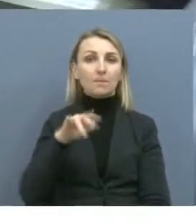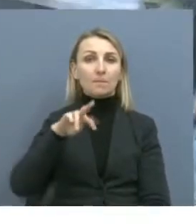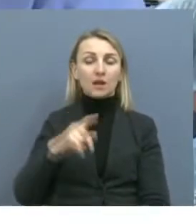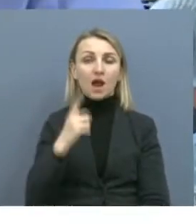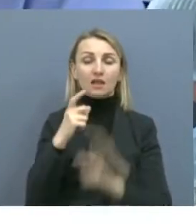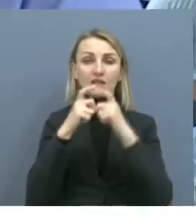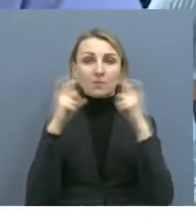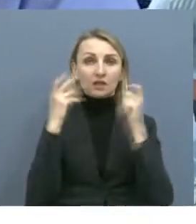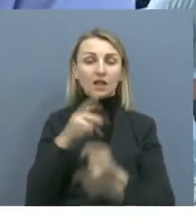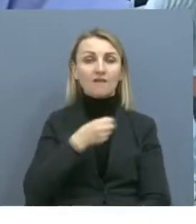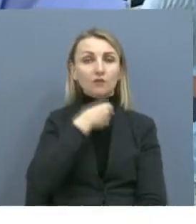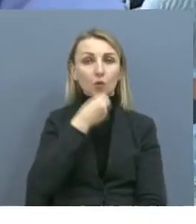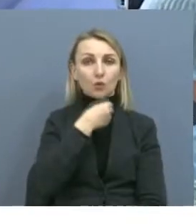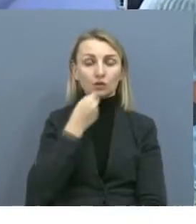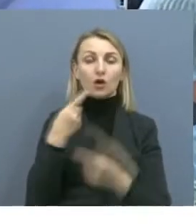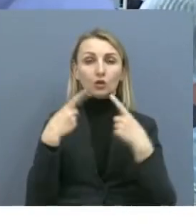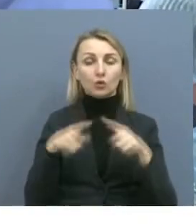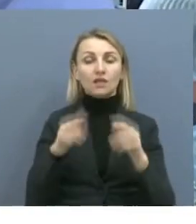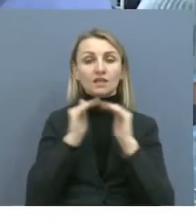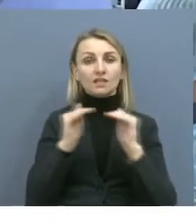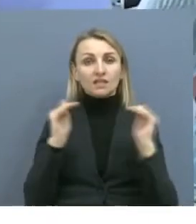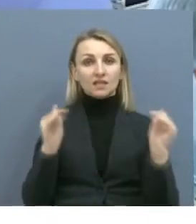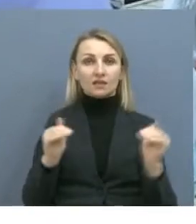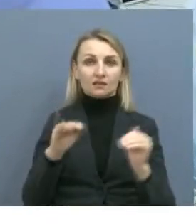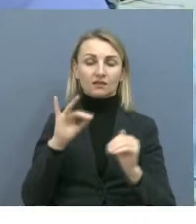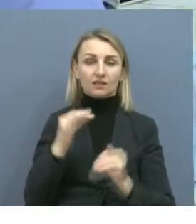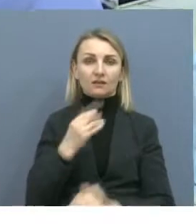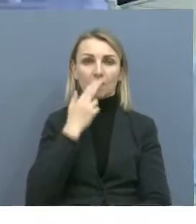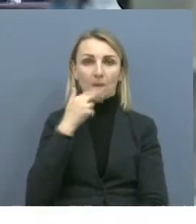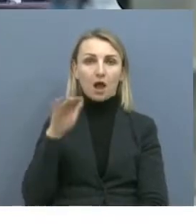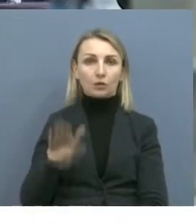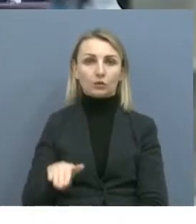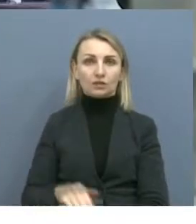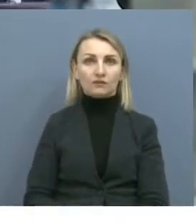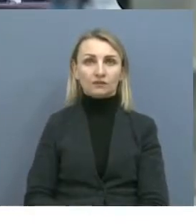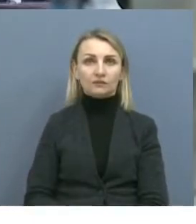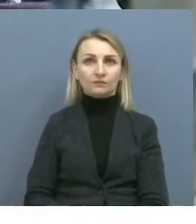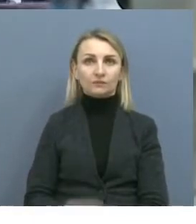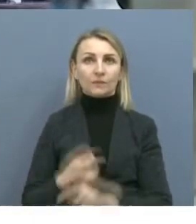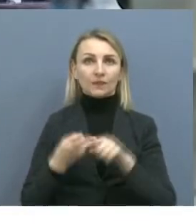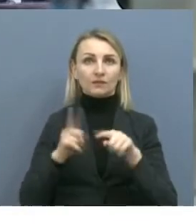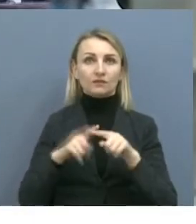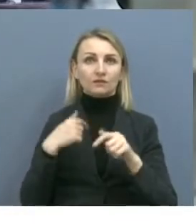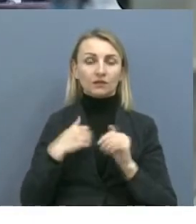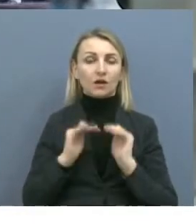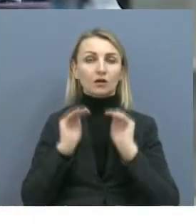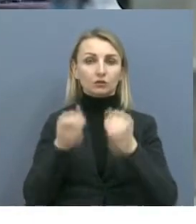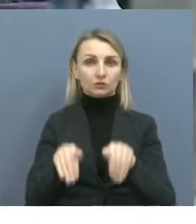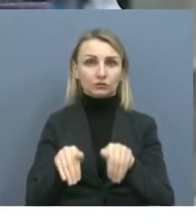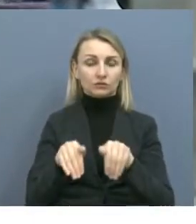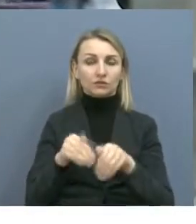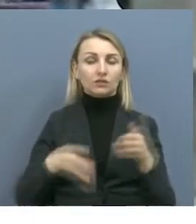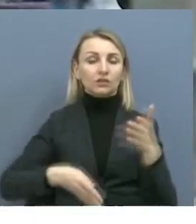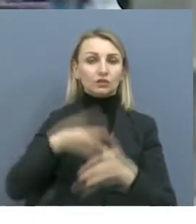для взрослых людей, другие – для детей и подростков. В данный момент я трудоустроен в РГП «Ембек Кокшетау». На втором конвейере